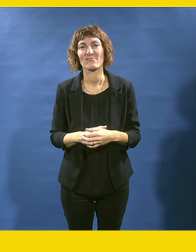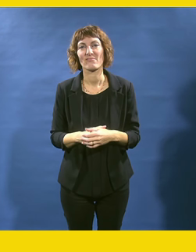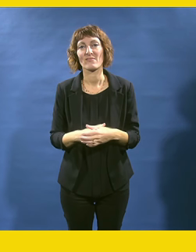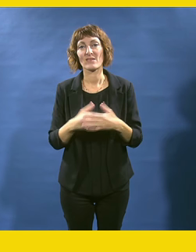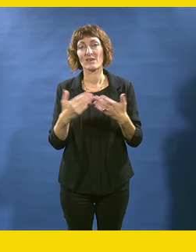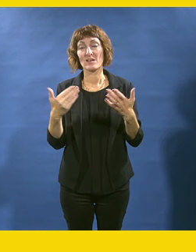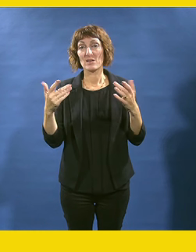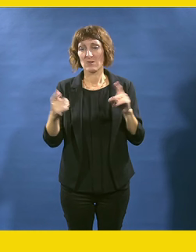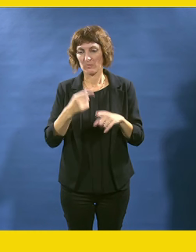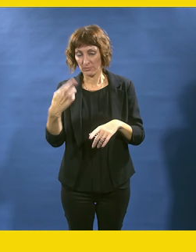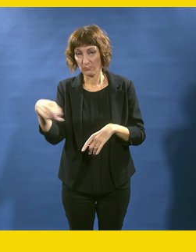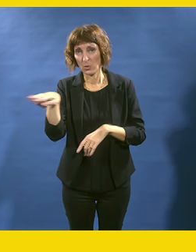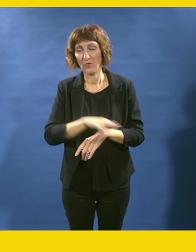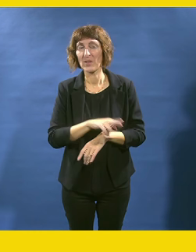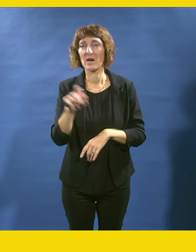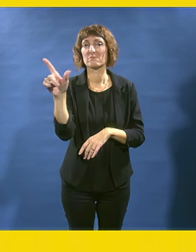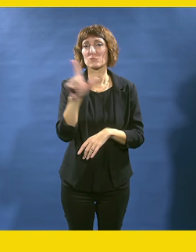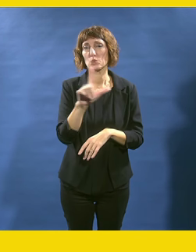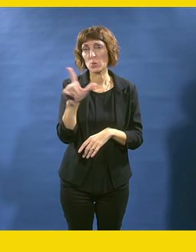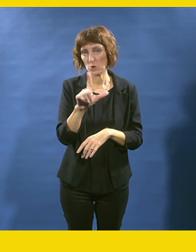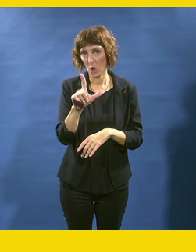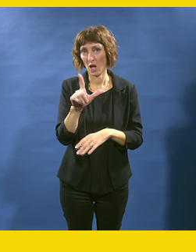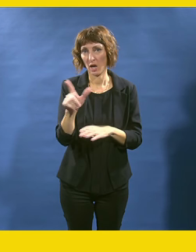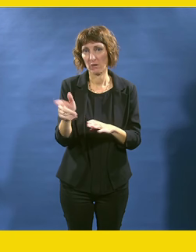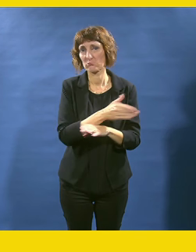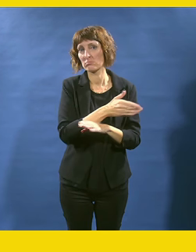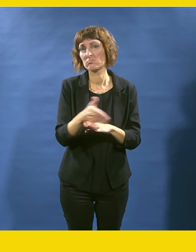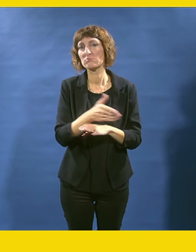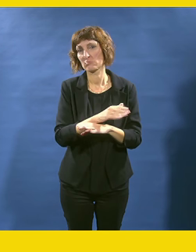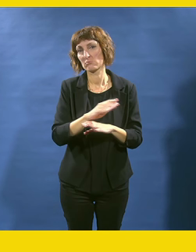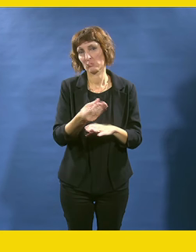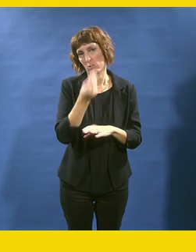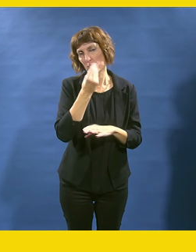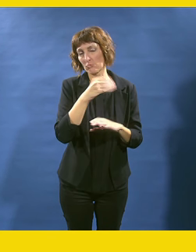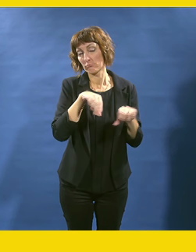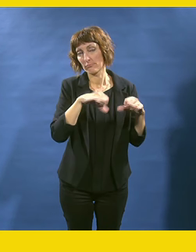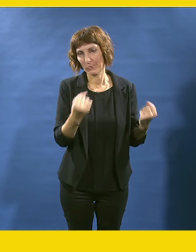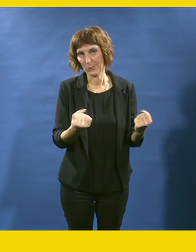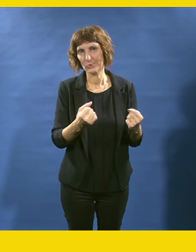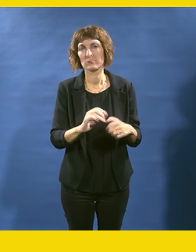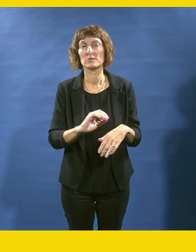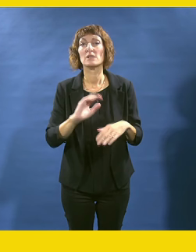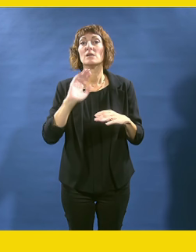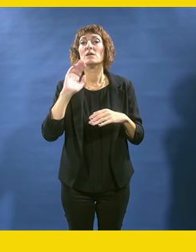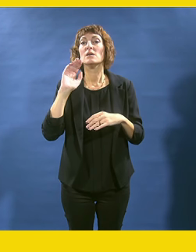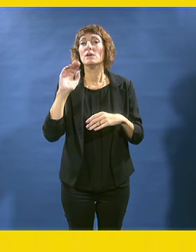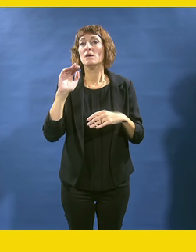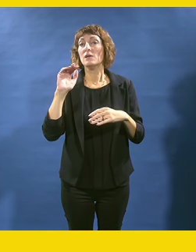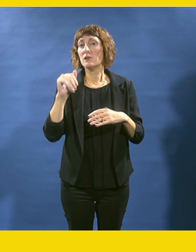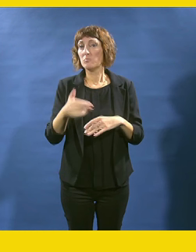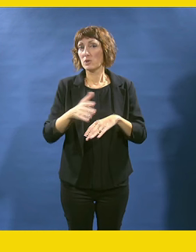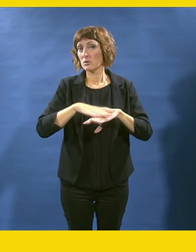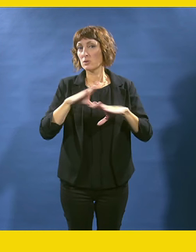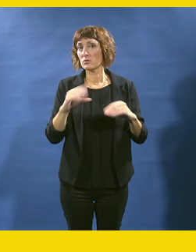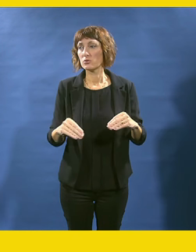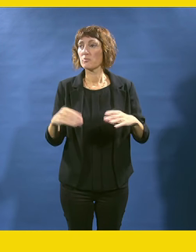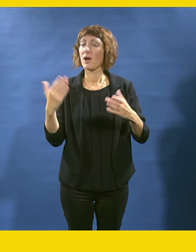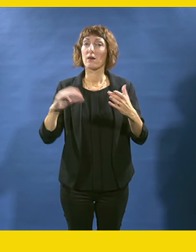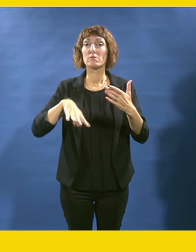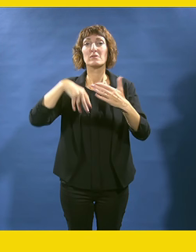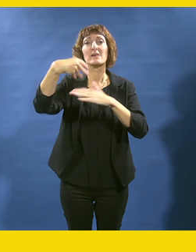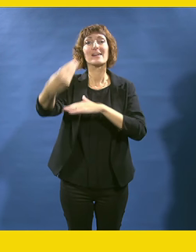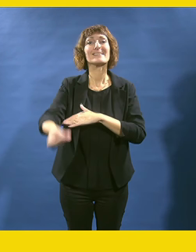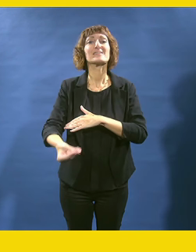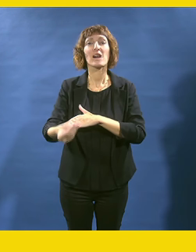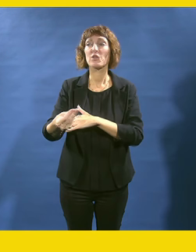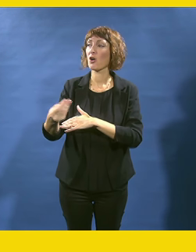On reprendra à 14h, après avoir fait une pause déjeuner. Vous pourrez aller vous restaurer au niveau des food trucks qui sont à l'extérieur.